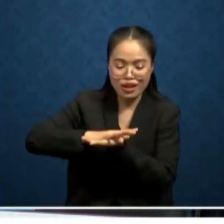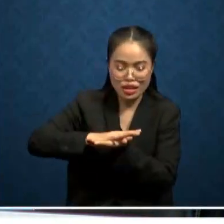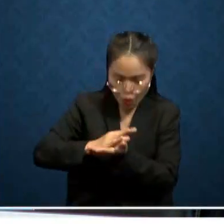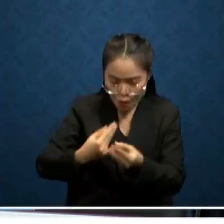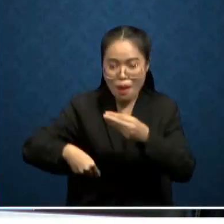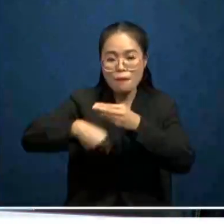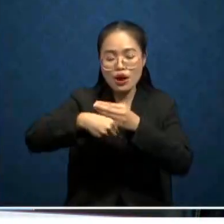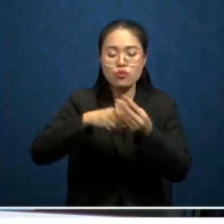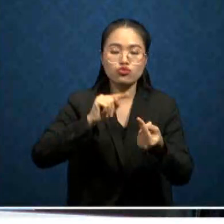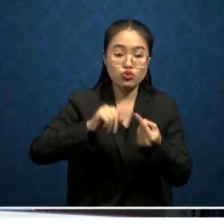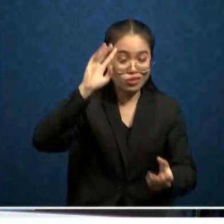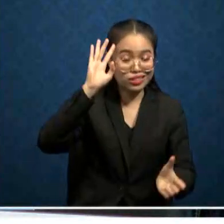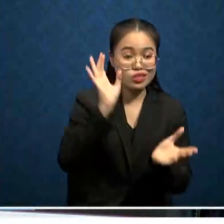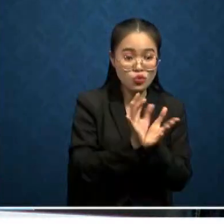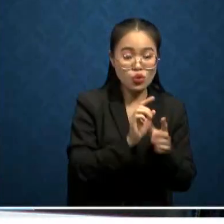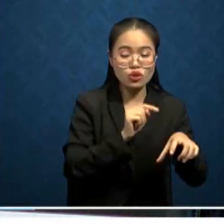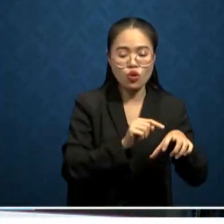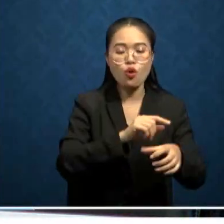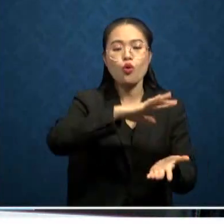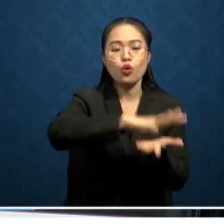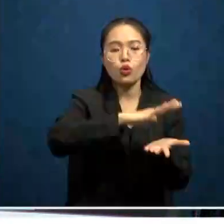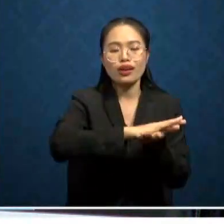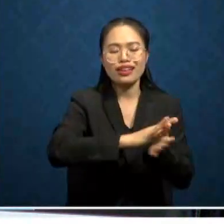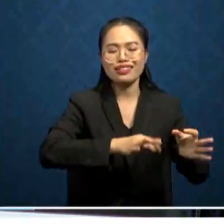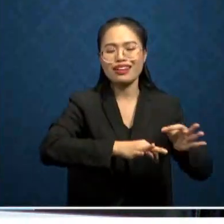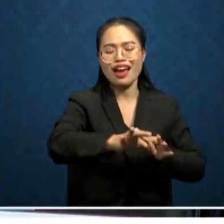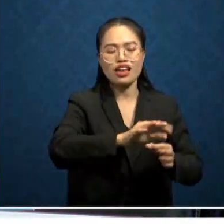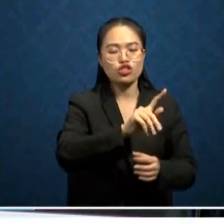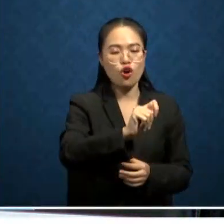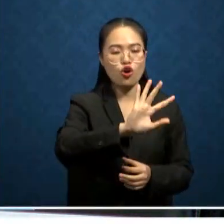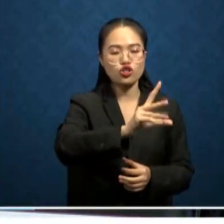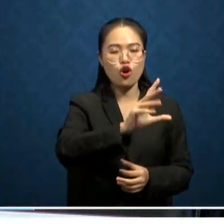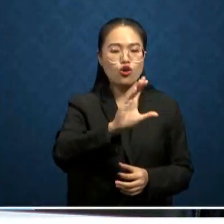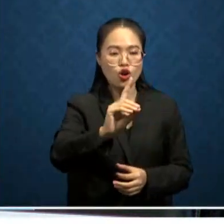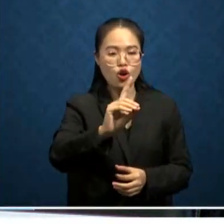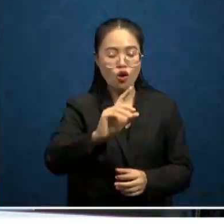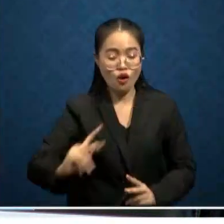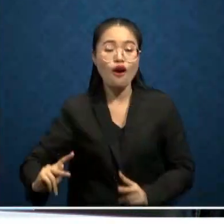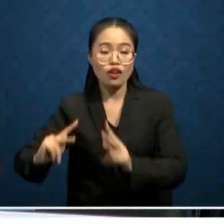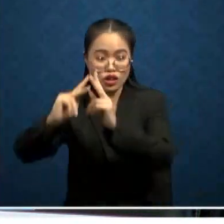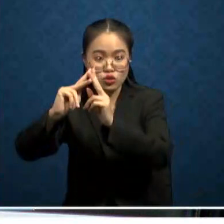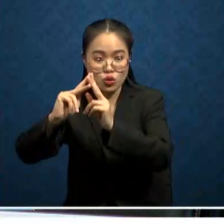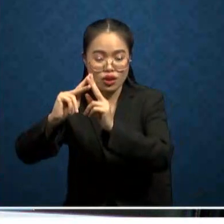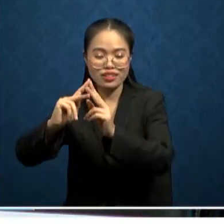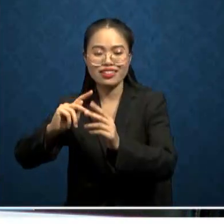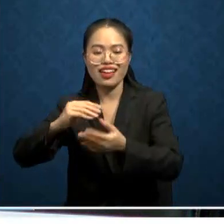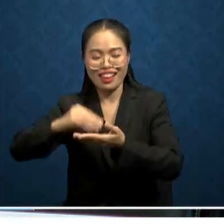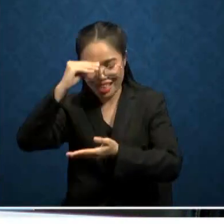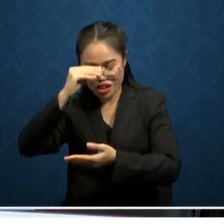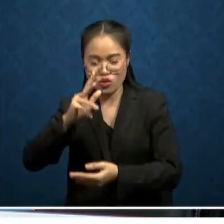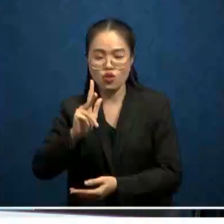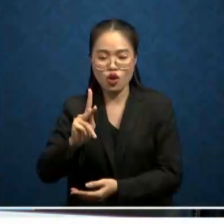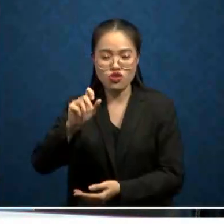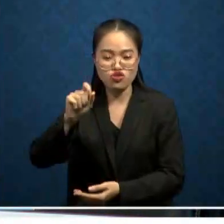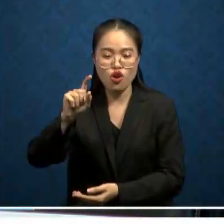สำงานตำรวจแห่งชาติเรื่องโรงเรียนตชดนะครับไปคุยกับกระทรวงศึกษาเรื่องโรงเรียนกสนโรงเรียนสพฐก็จะขยายเพิ่มขึ้น